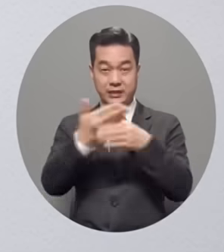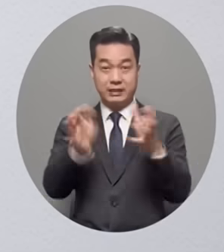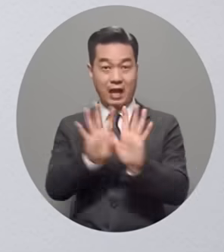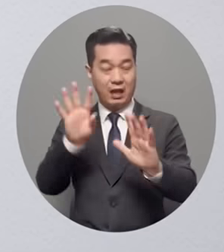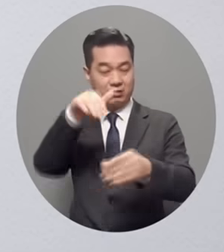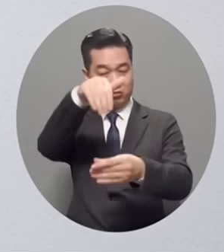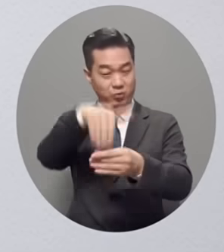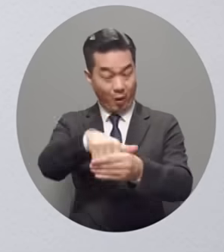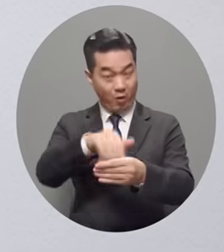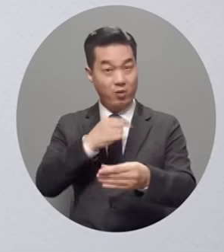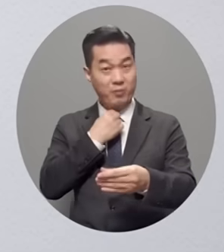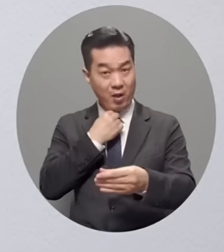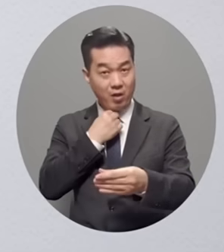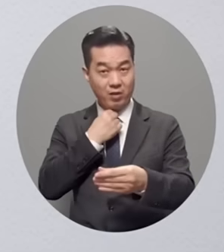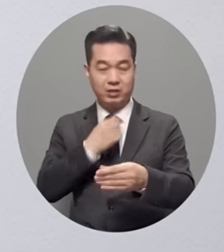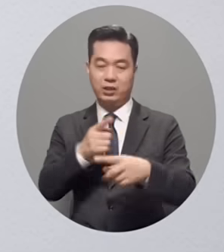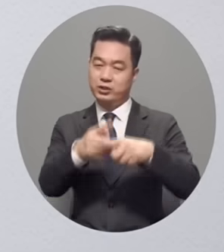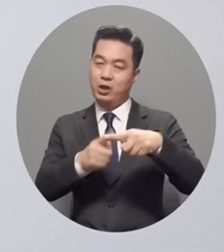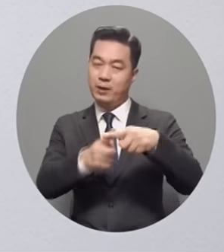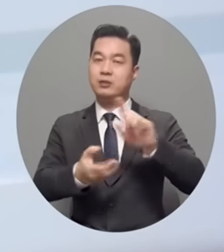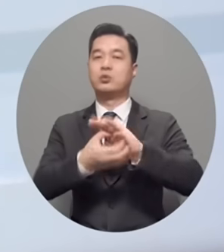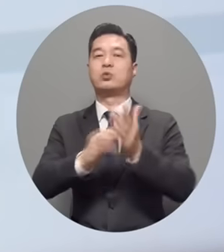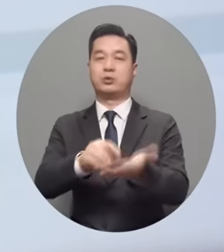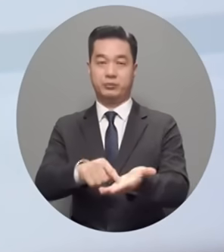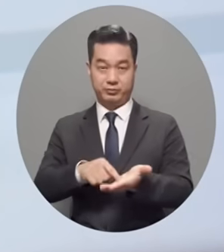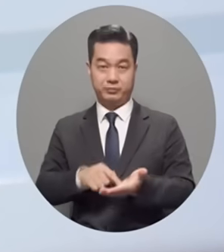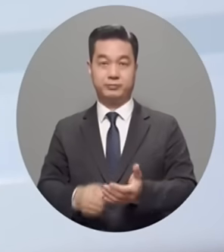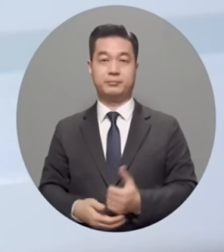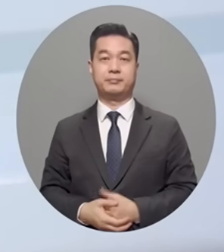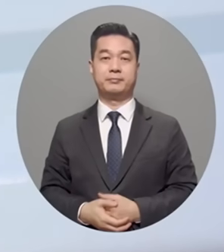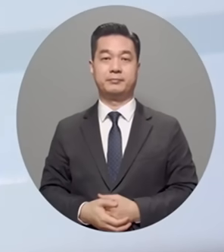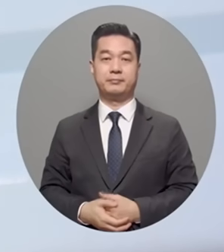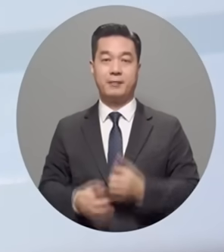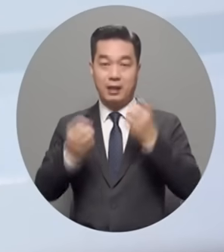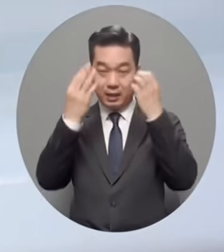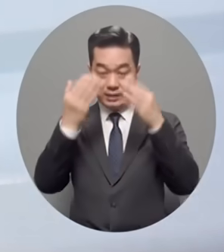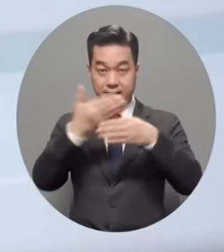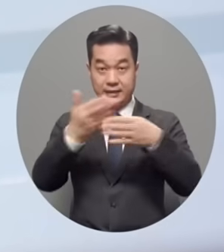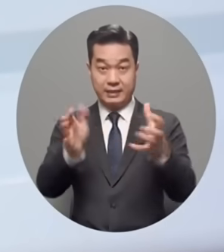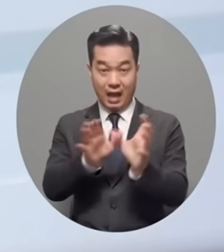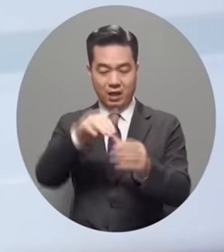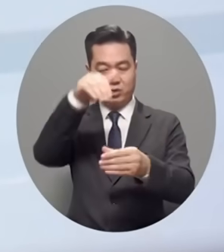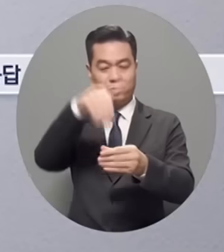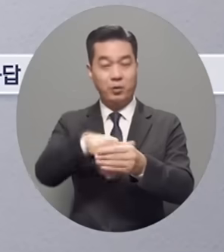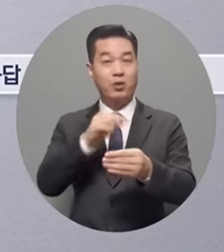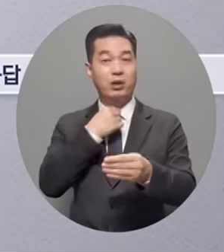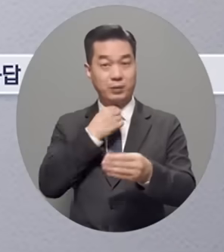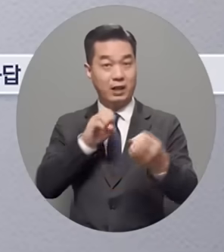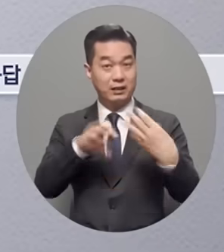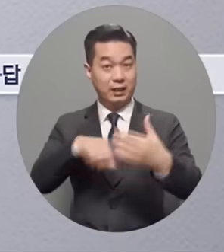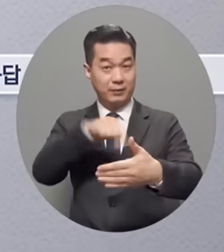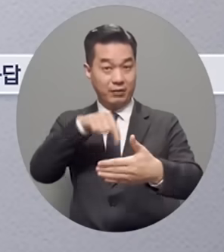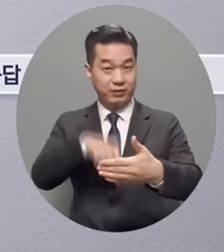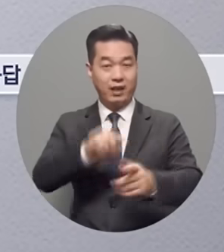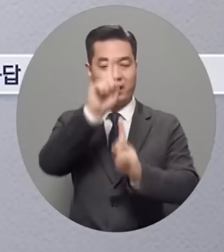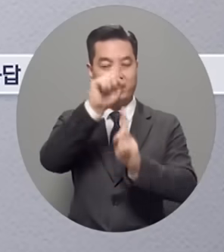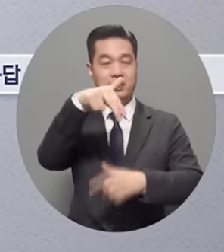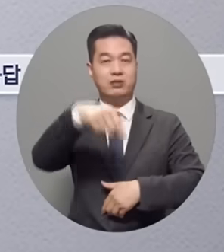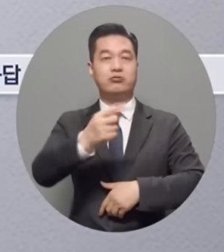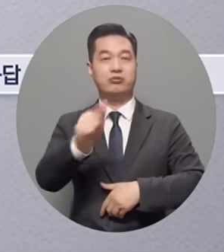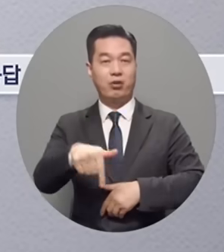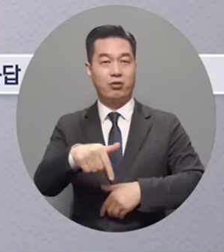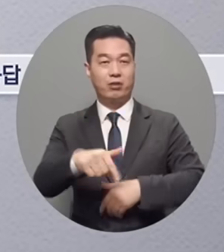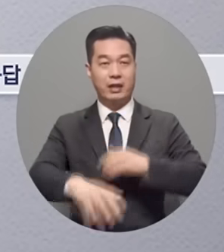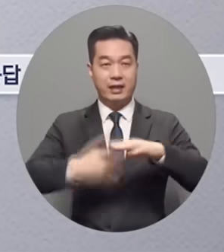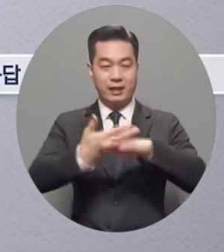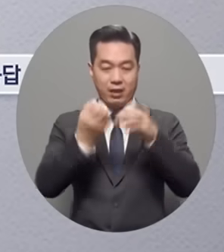응답이 절반 가까이로 나타났습니다. 신당에 투표하겠다는 응답자 가운데선 이준석 개혁신당을 지지하는